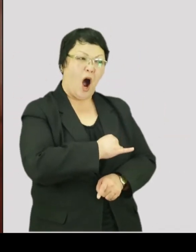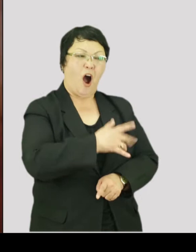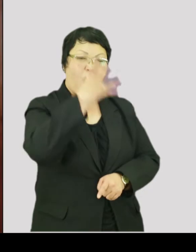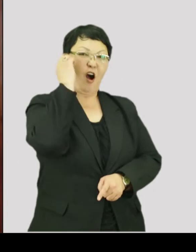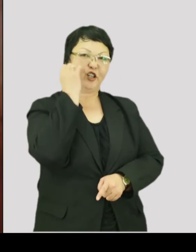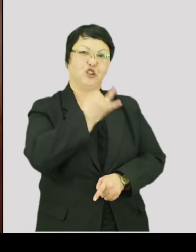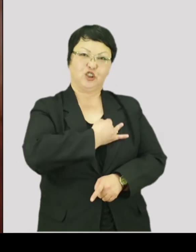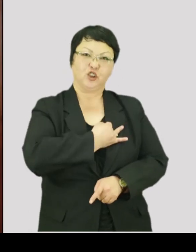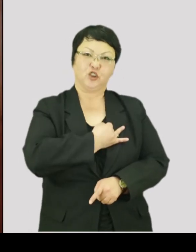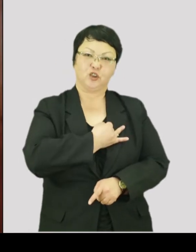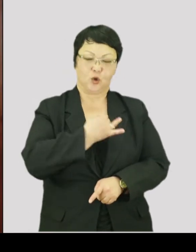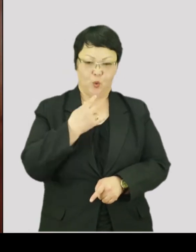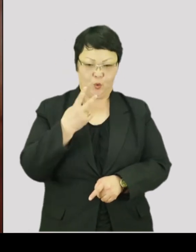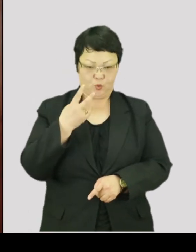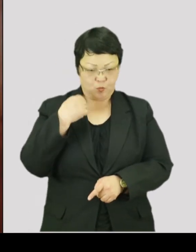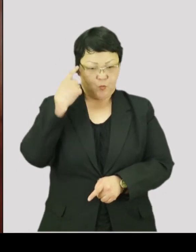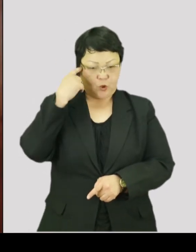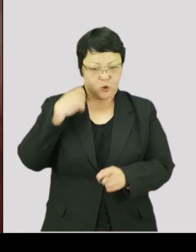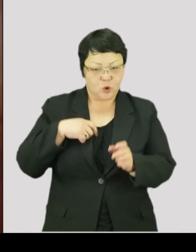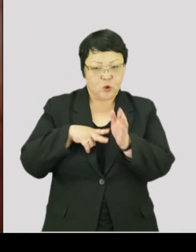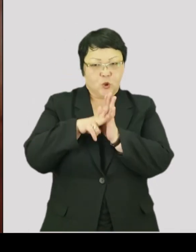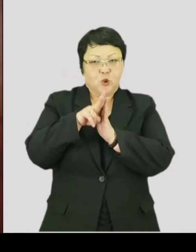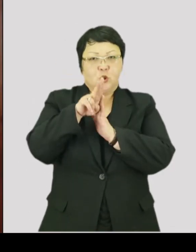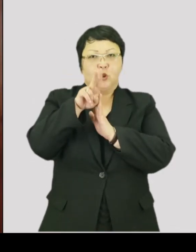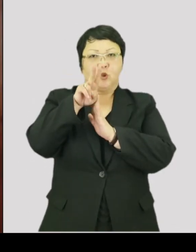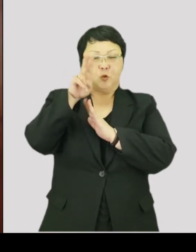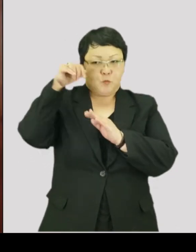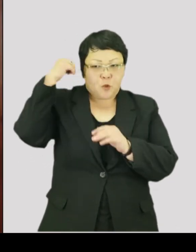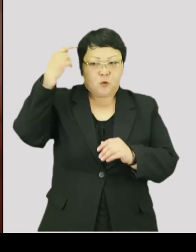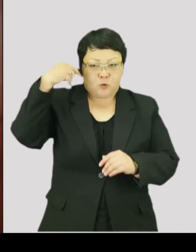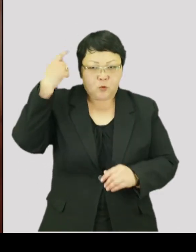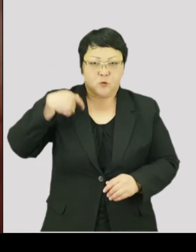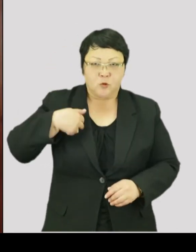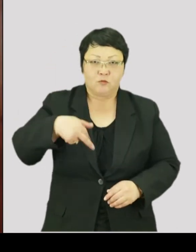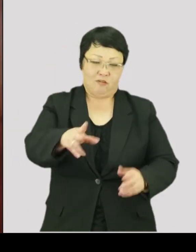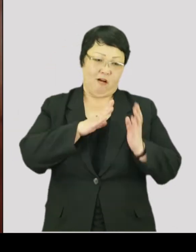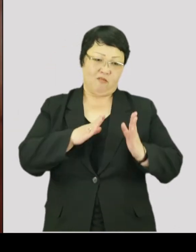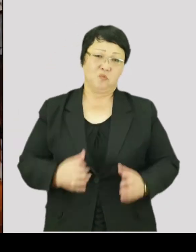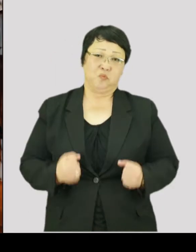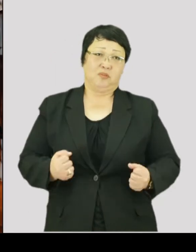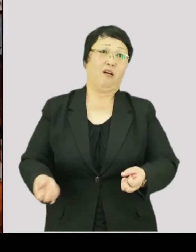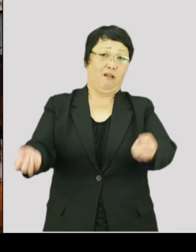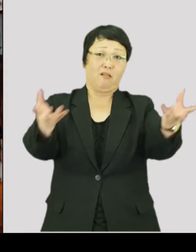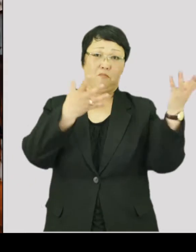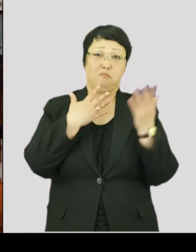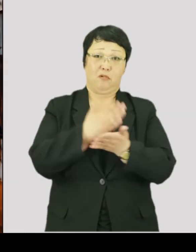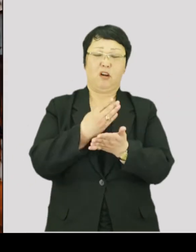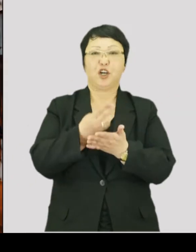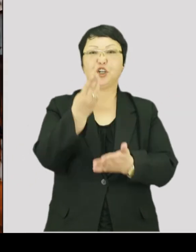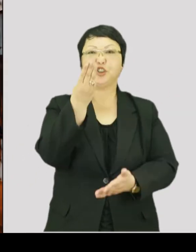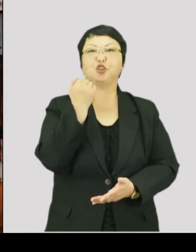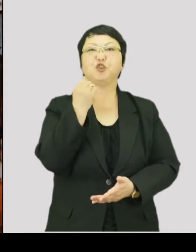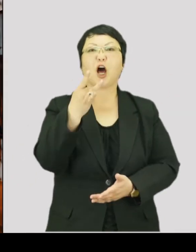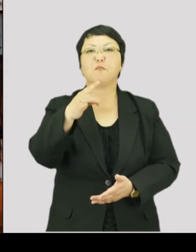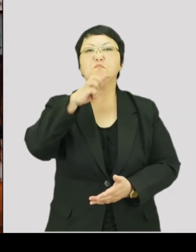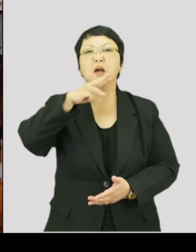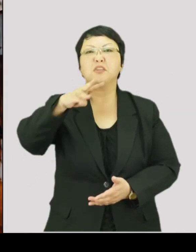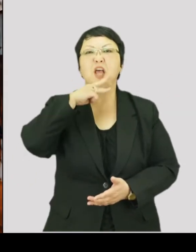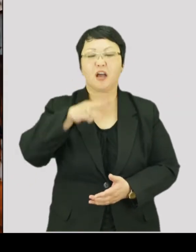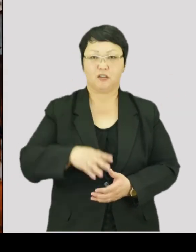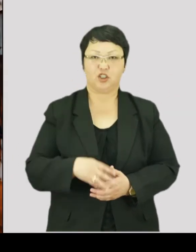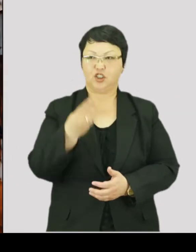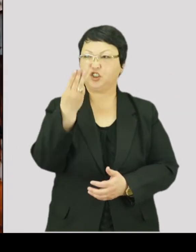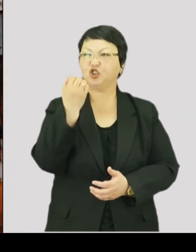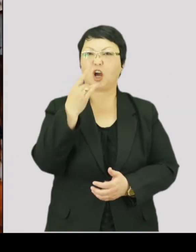үзэл бодол үнэт зүйлсийг бий болгох ийм хандлага бол маш хүчтэй явагдаж байгаа. За шар мэдээллийн хувьд бол за жишээ